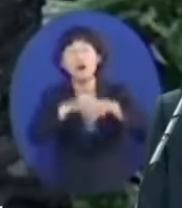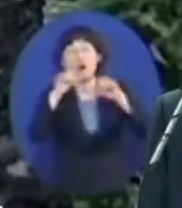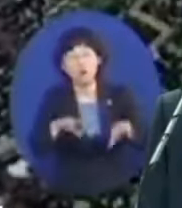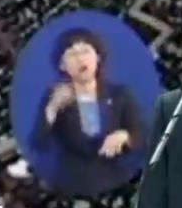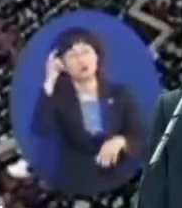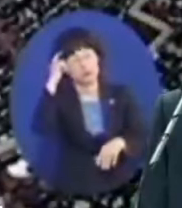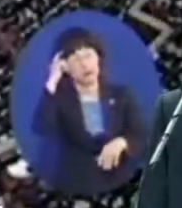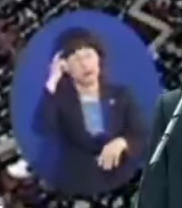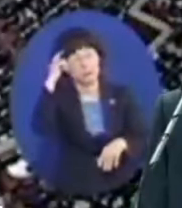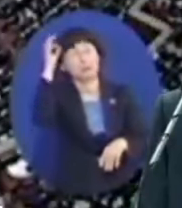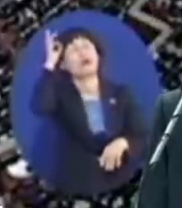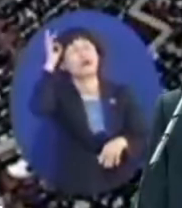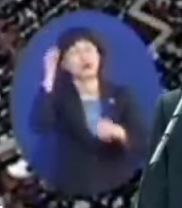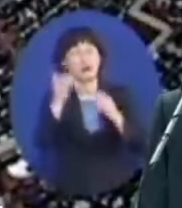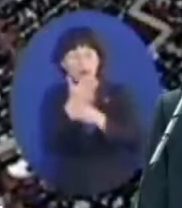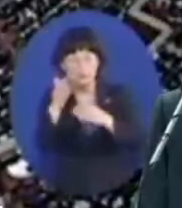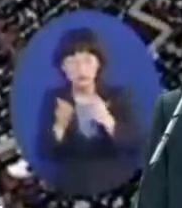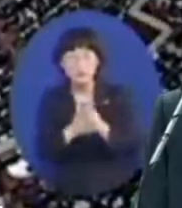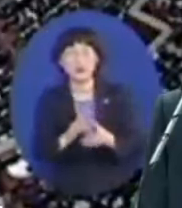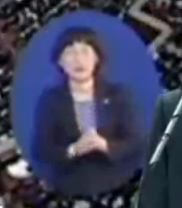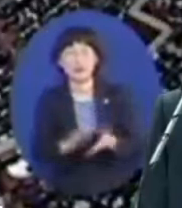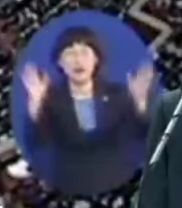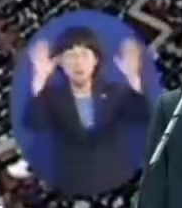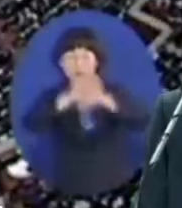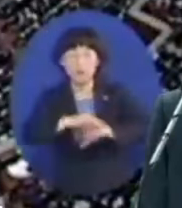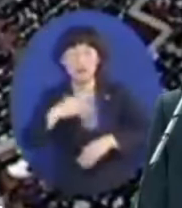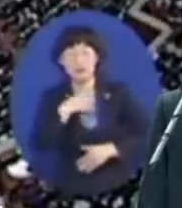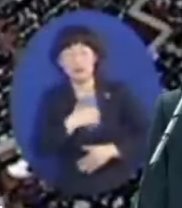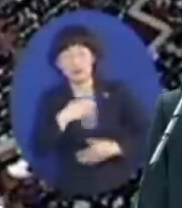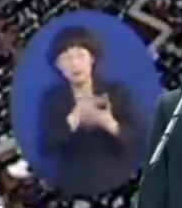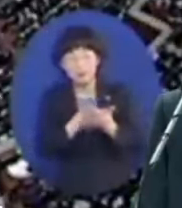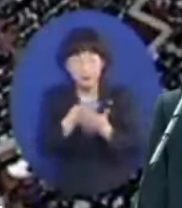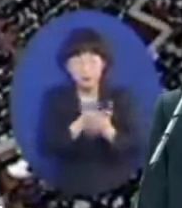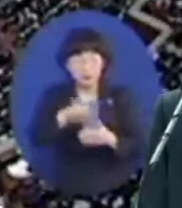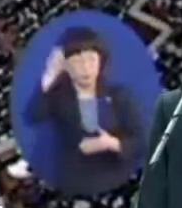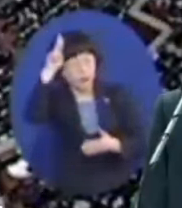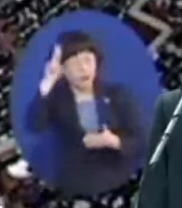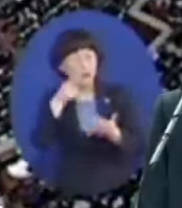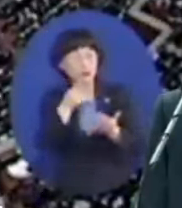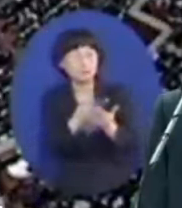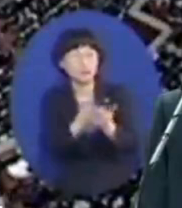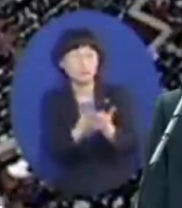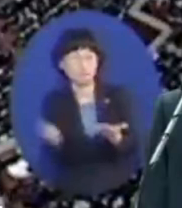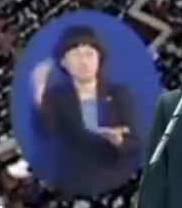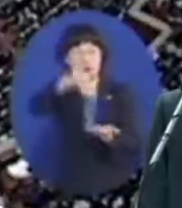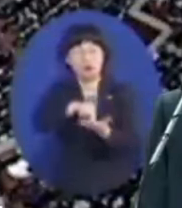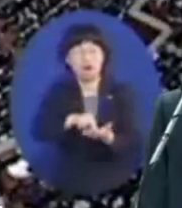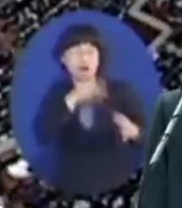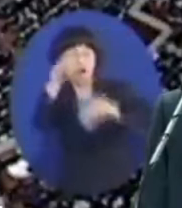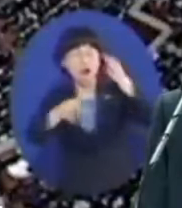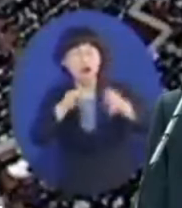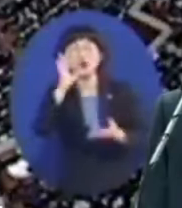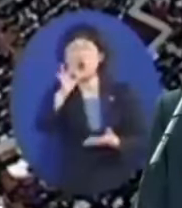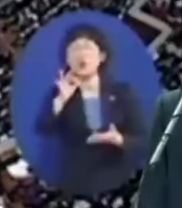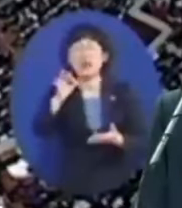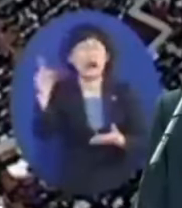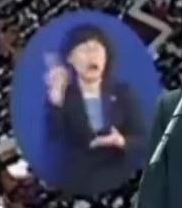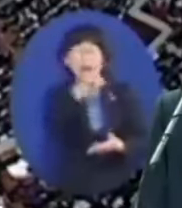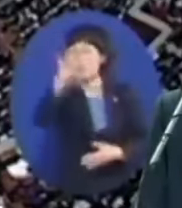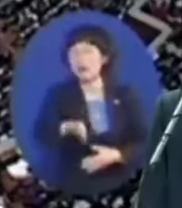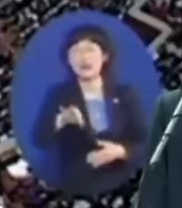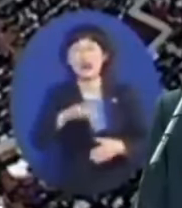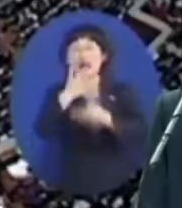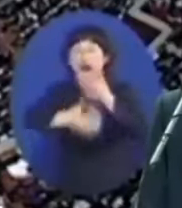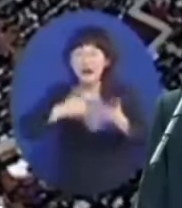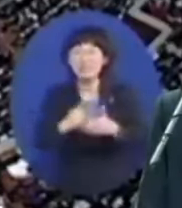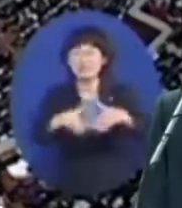하게 된 것입니다. 그래서 밤에 괴로워하다가 갑자기 침대에서 벌떡 일어나 소리쳤습니다. 돈은 아무것도 아니야.